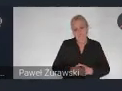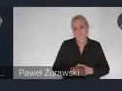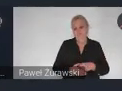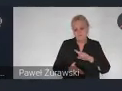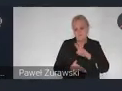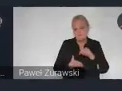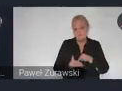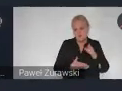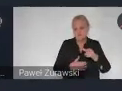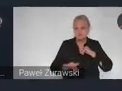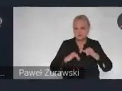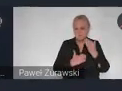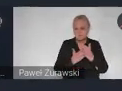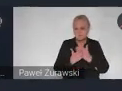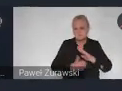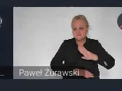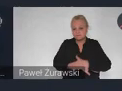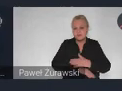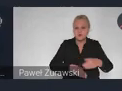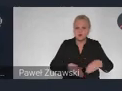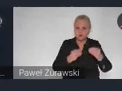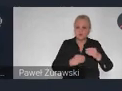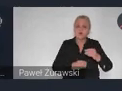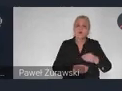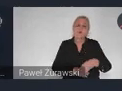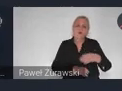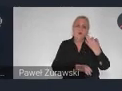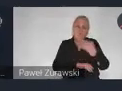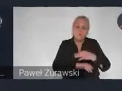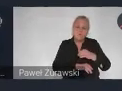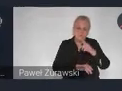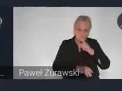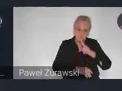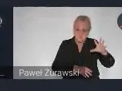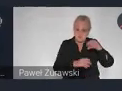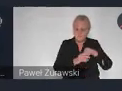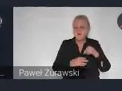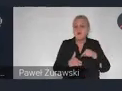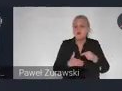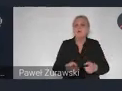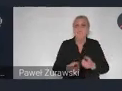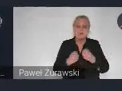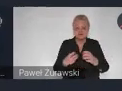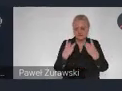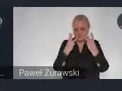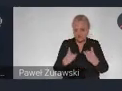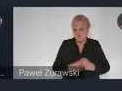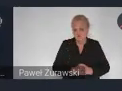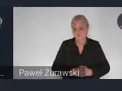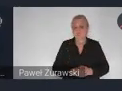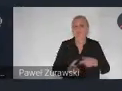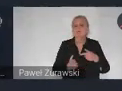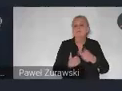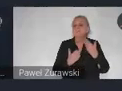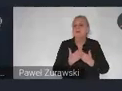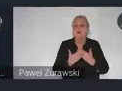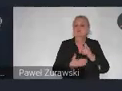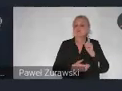właśnie rządowego programu wspierania rozwoju uniwersytetów ludowych natomiast jest to Niezwykle istotne przede wszystkim